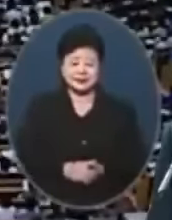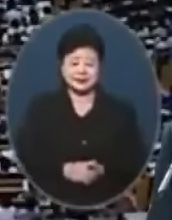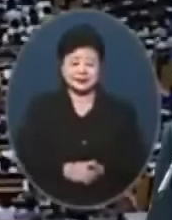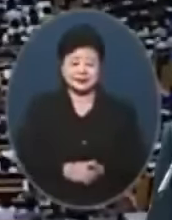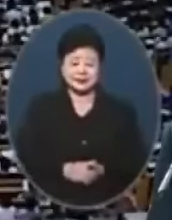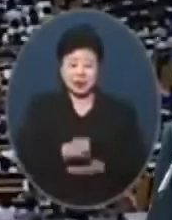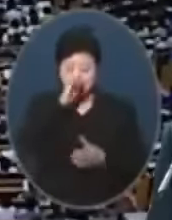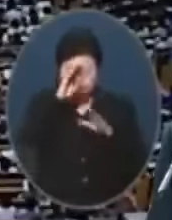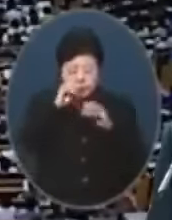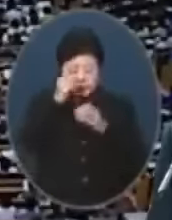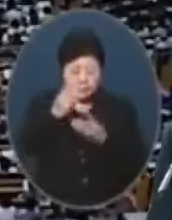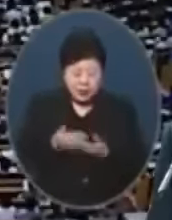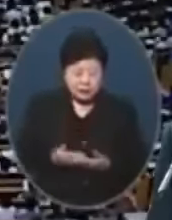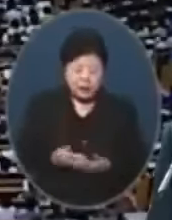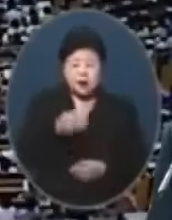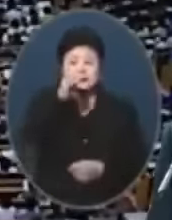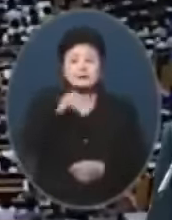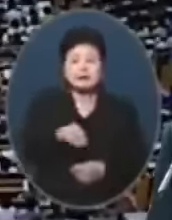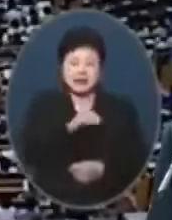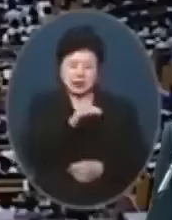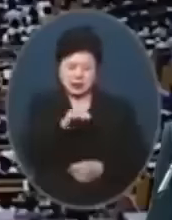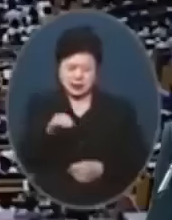병을 고침받는 것도 십자가에서,